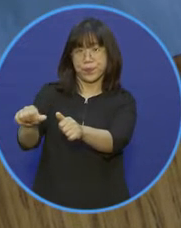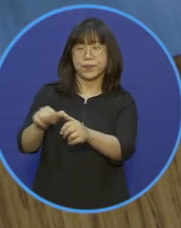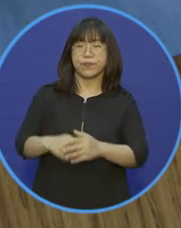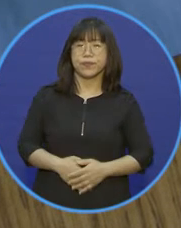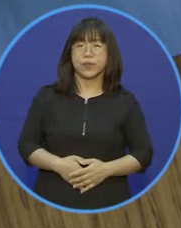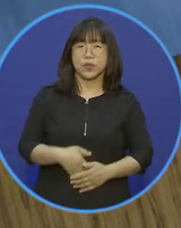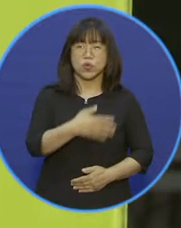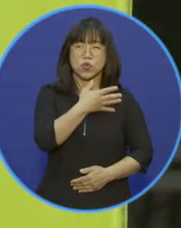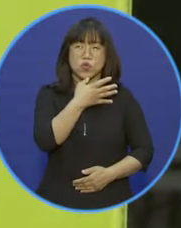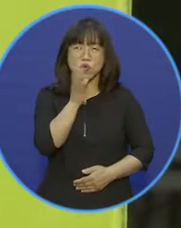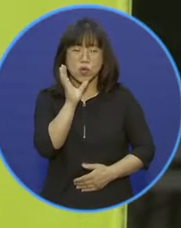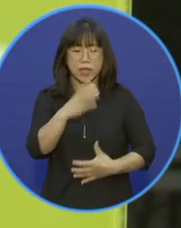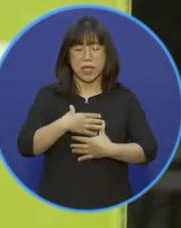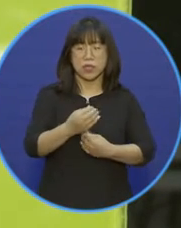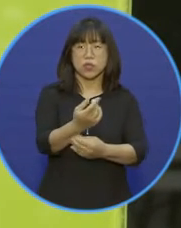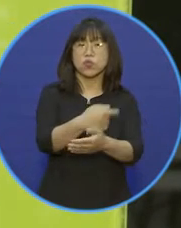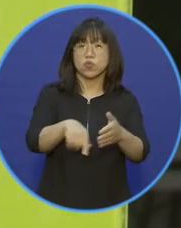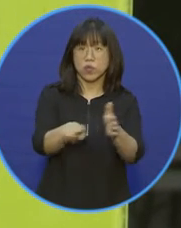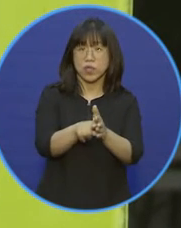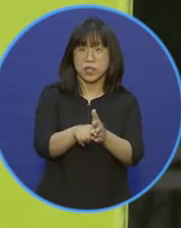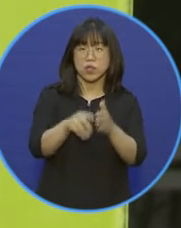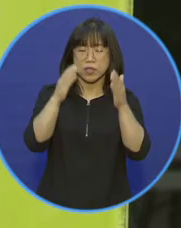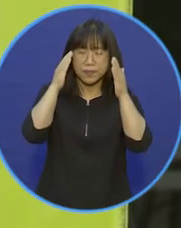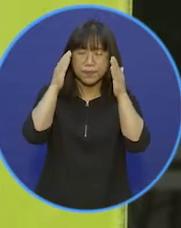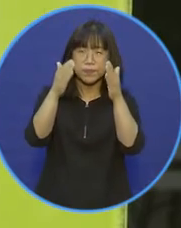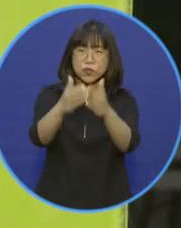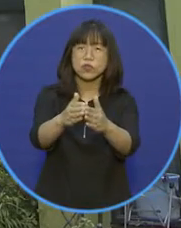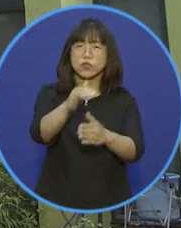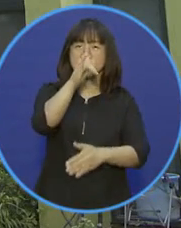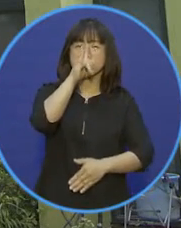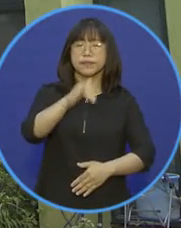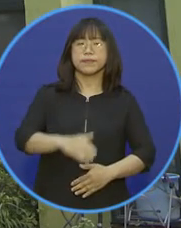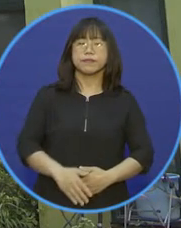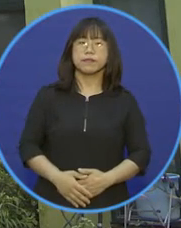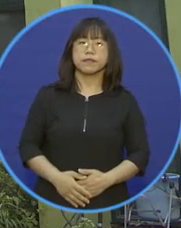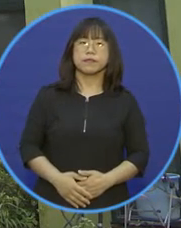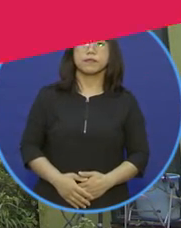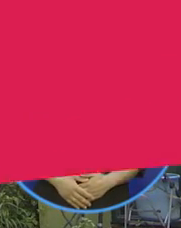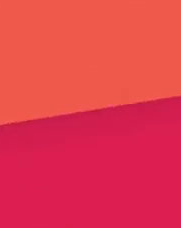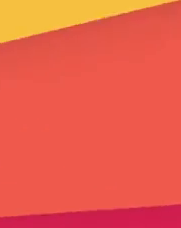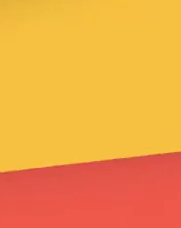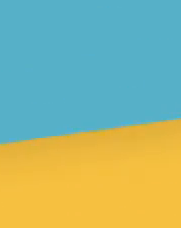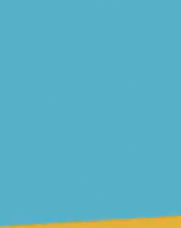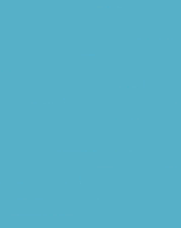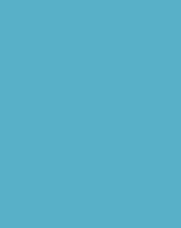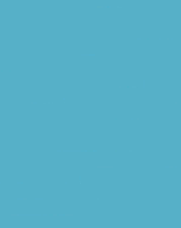등 어르신들의 건강을 지키기 위해 총력을 기울이고 있습니다.